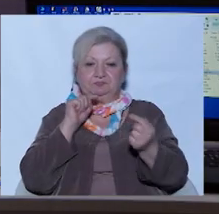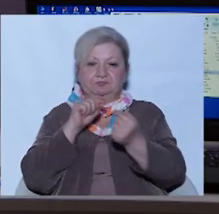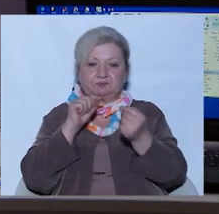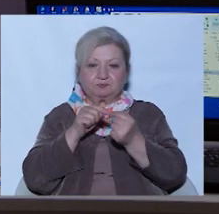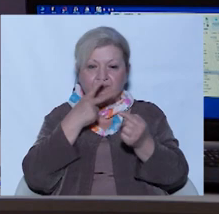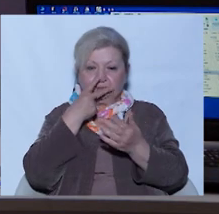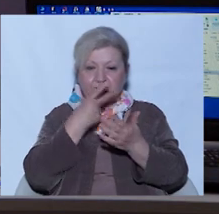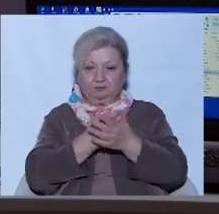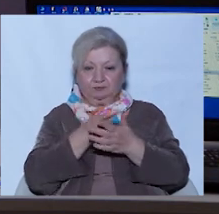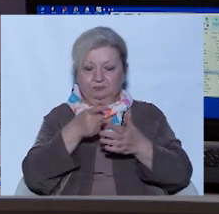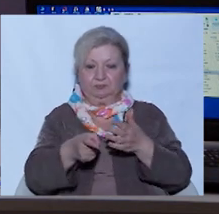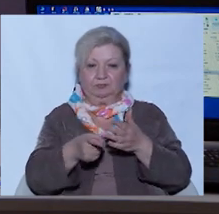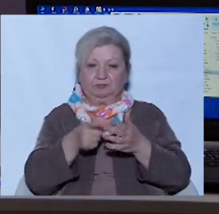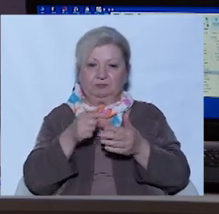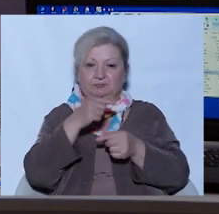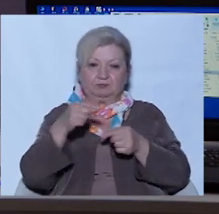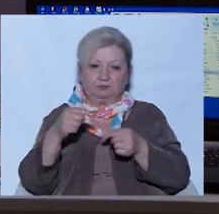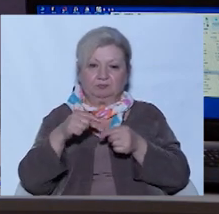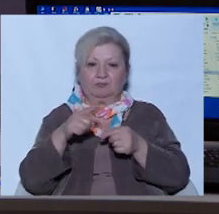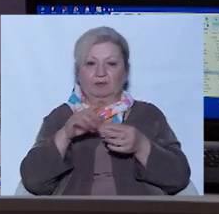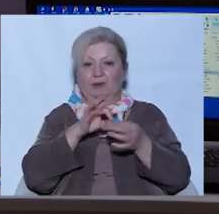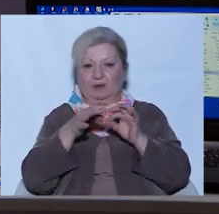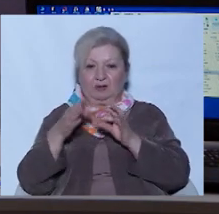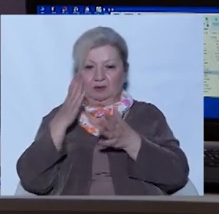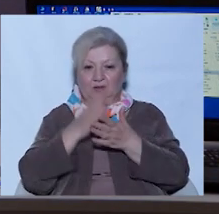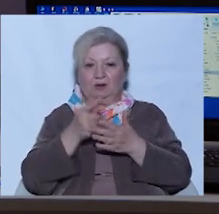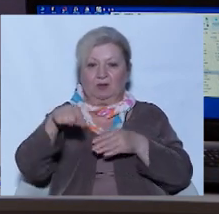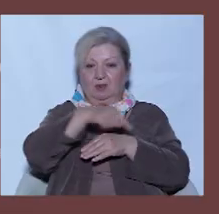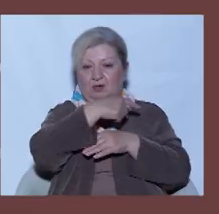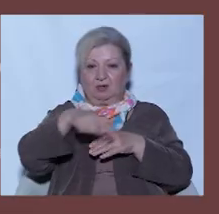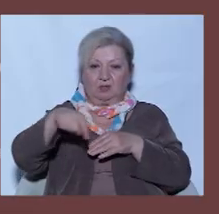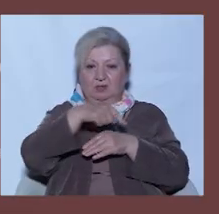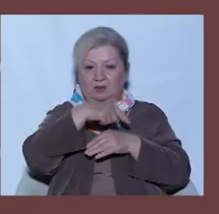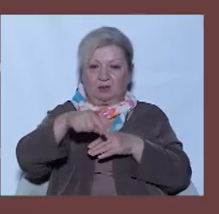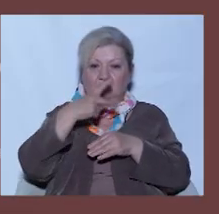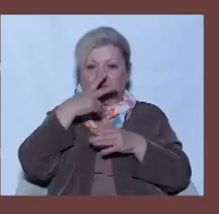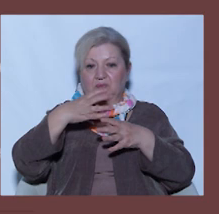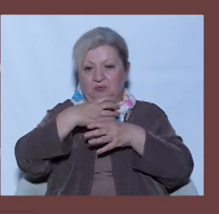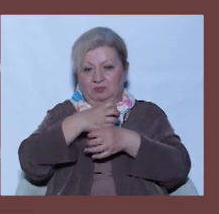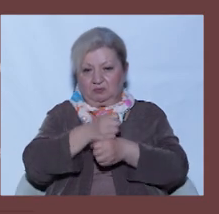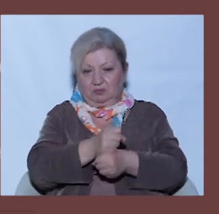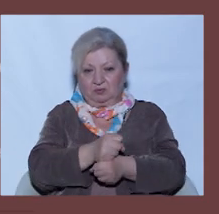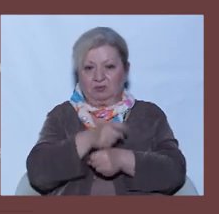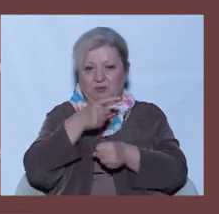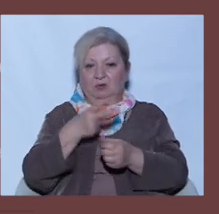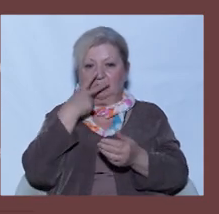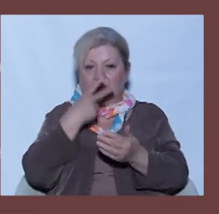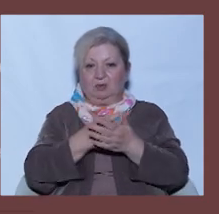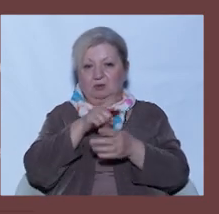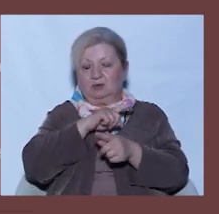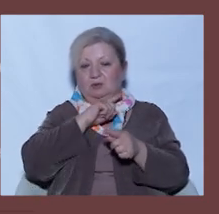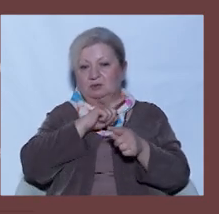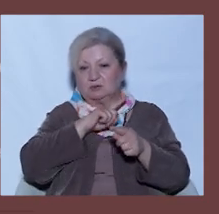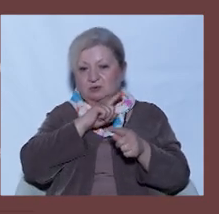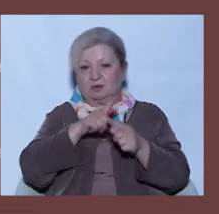საპირისპირო ნიშნი, დაიმუხტა კონდენსატორი. ისევ განმუხტვის პროცესი და რხევებიც როგორც ხედავთ უკვე მილევადია. რეალურად ეს პროცესი ძალიან